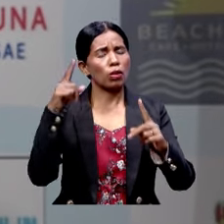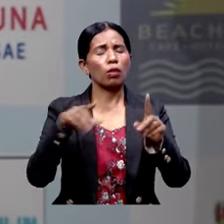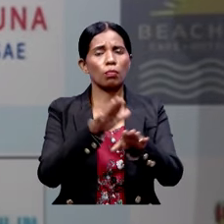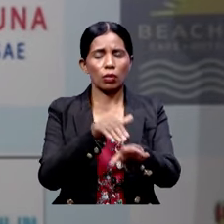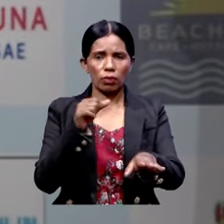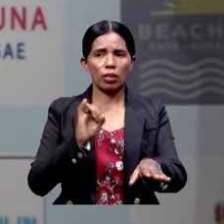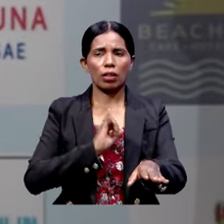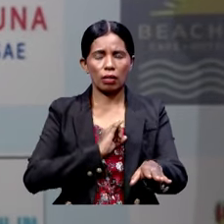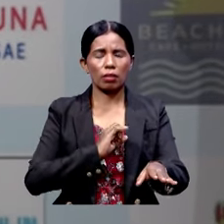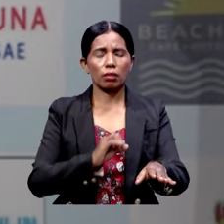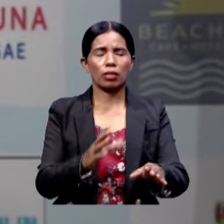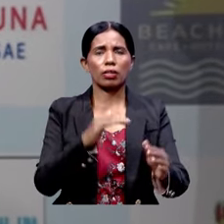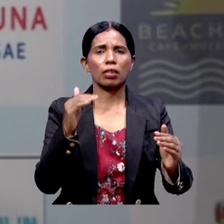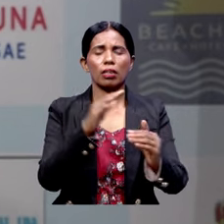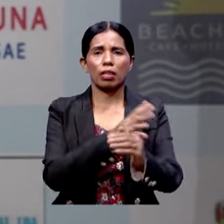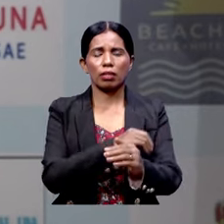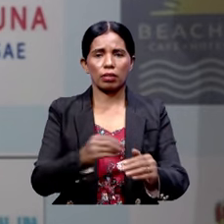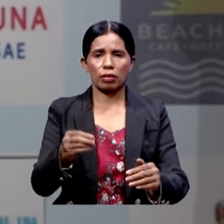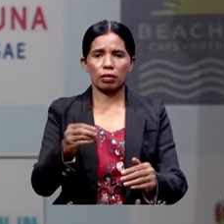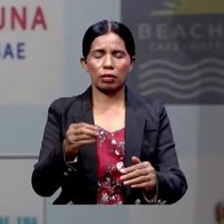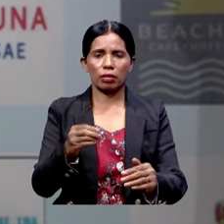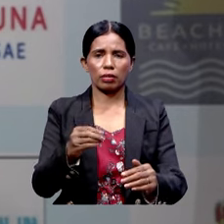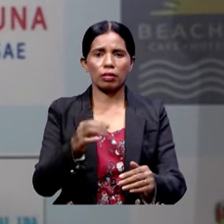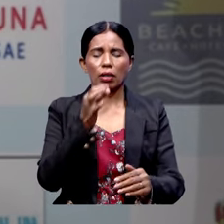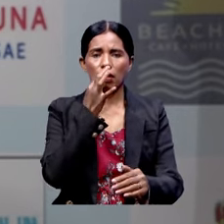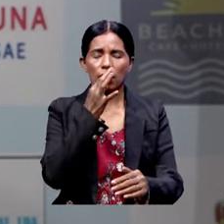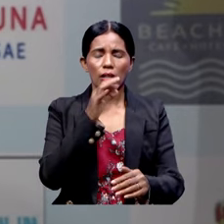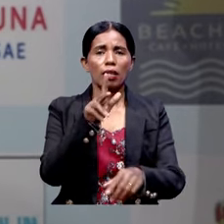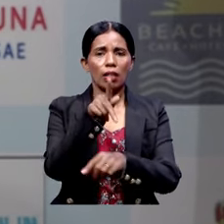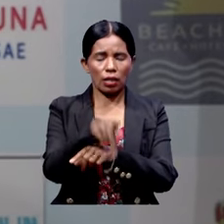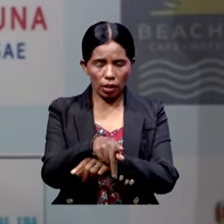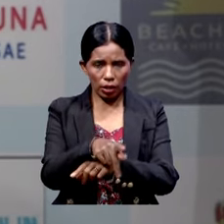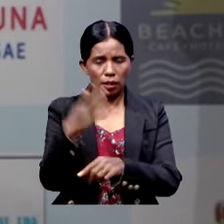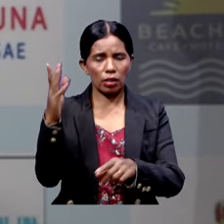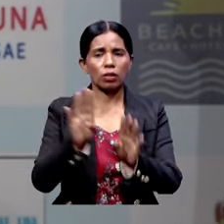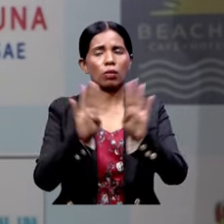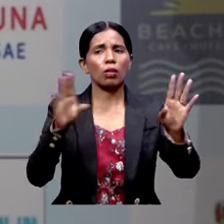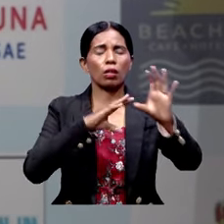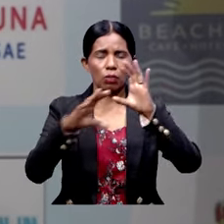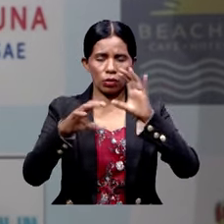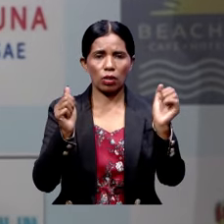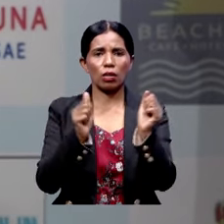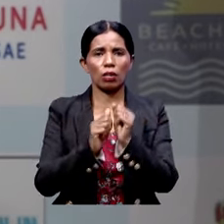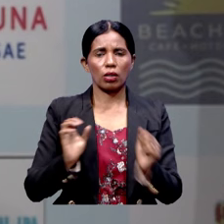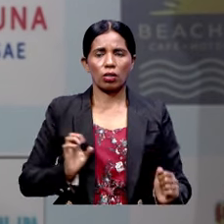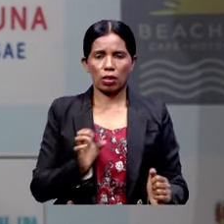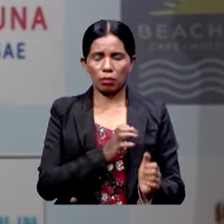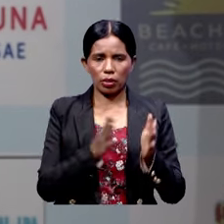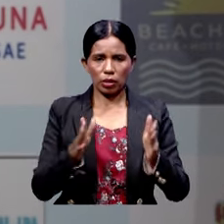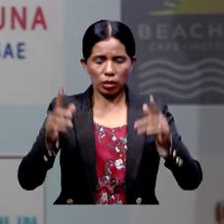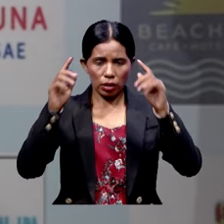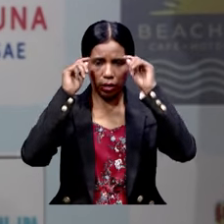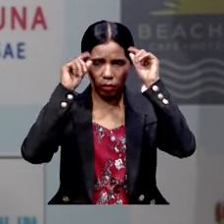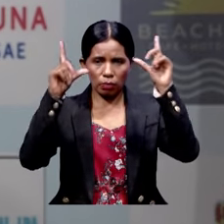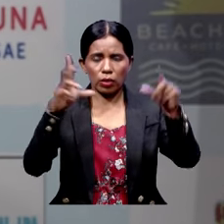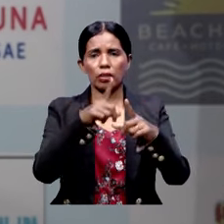bazantar di dona embaixador Japão ni fatin ya presidensi embaixador ni, atau loke komunikasi embaixada Japão di Timor kamar